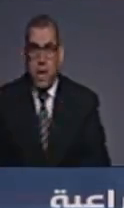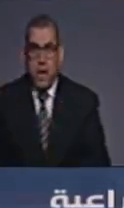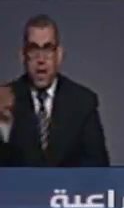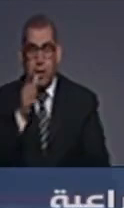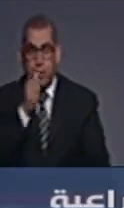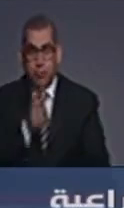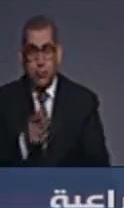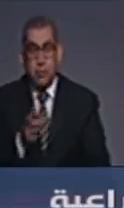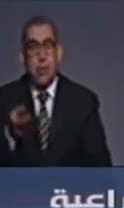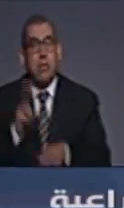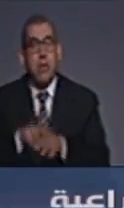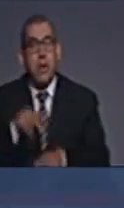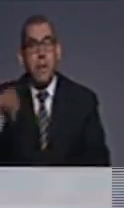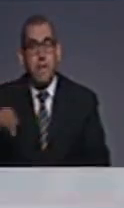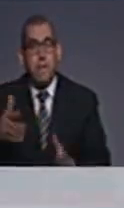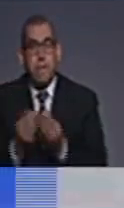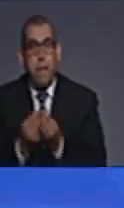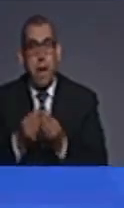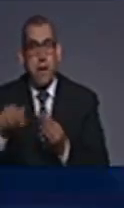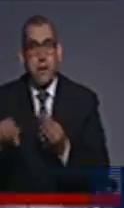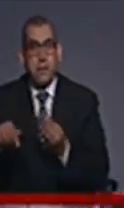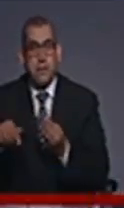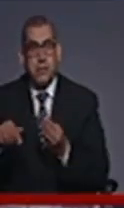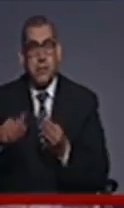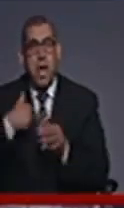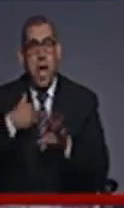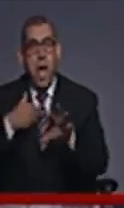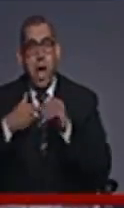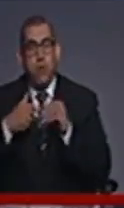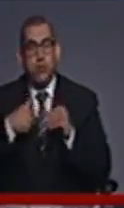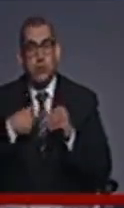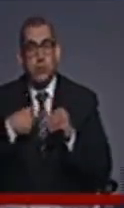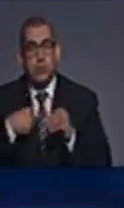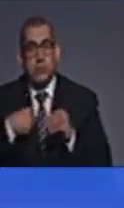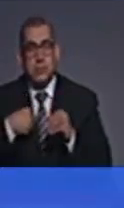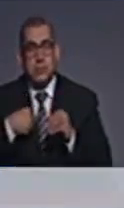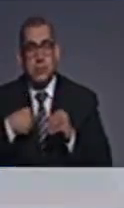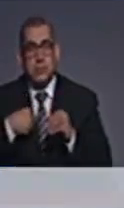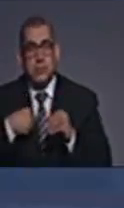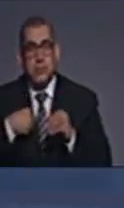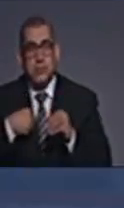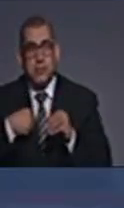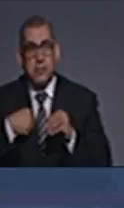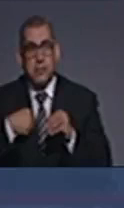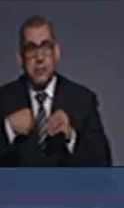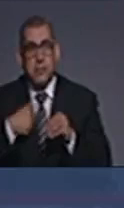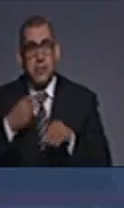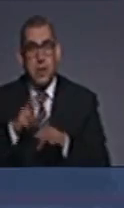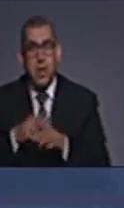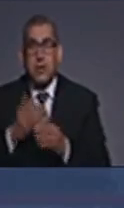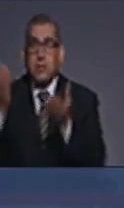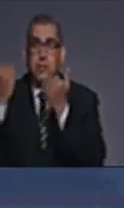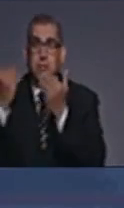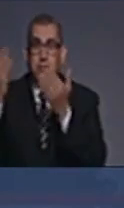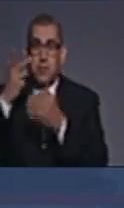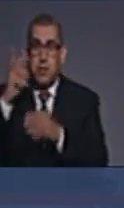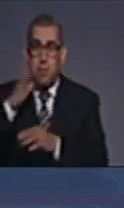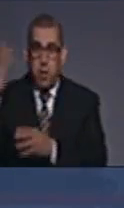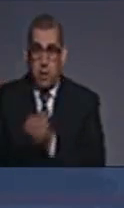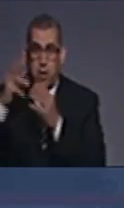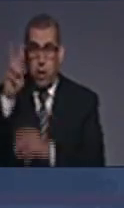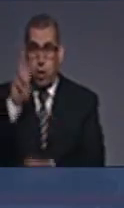مع ده انا بقى احنا محتاجين يبقى عندنا استيراد لسلع أساسية زي القمح